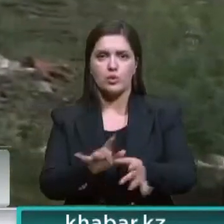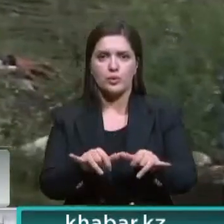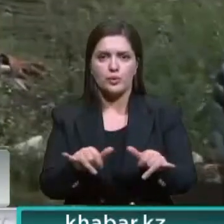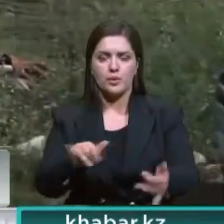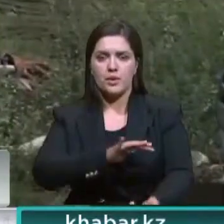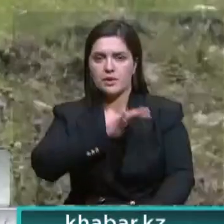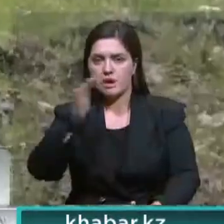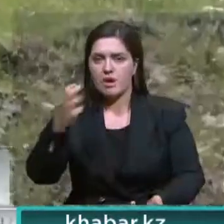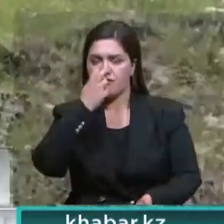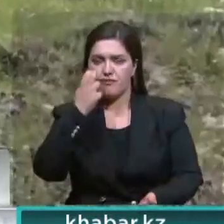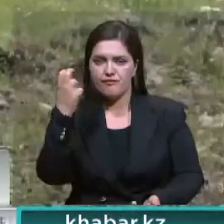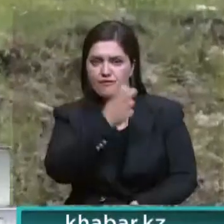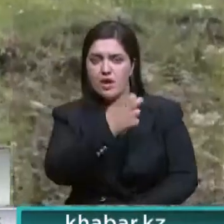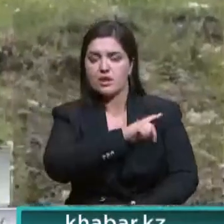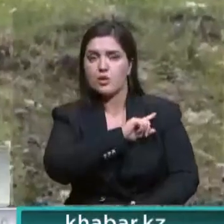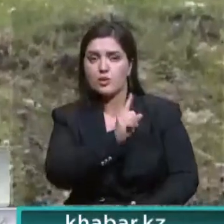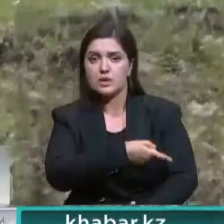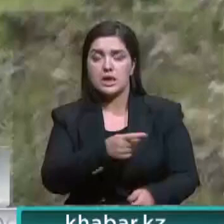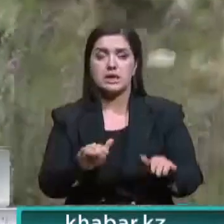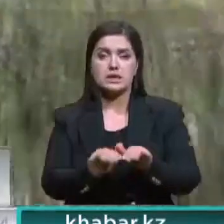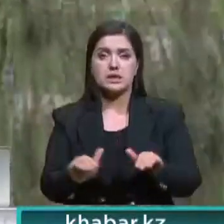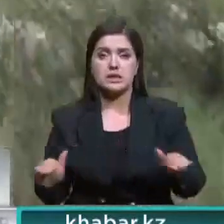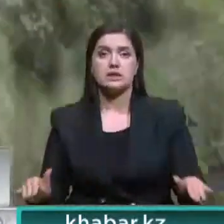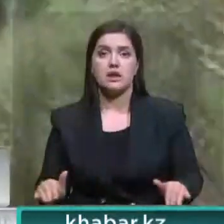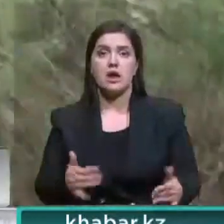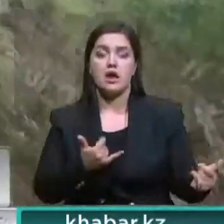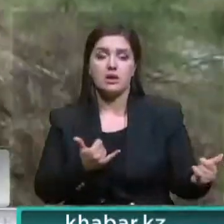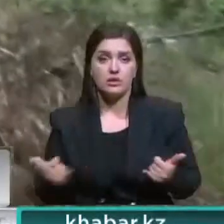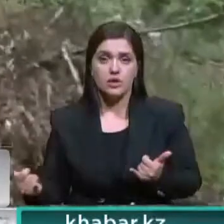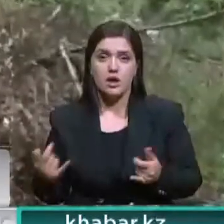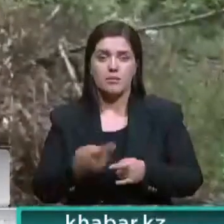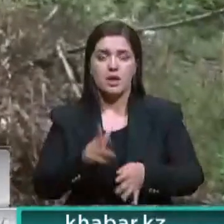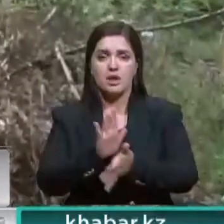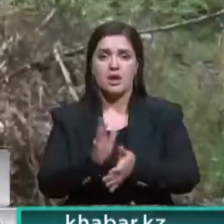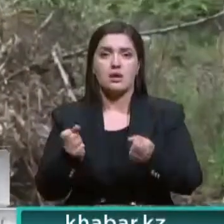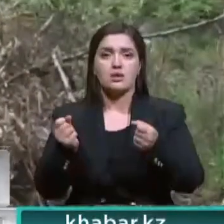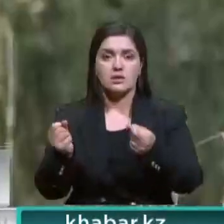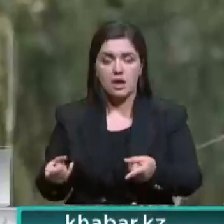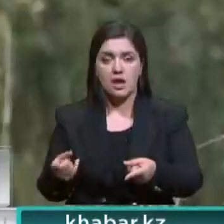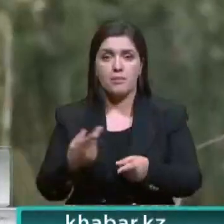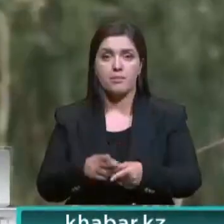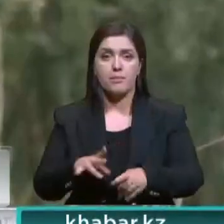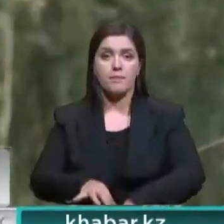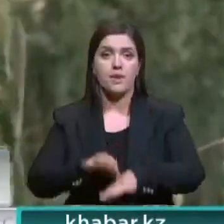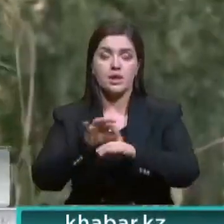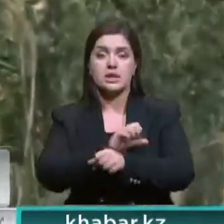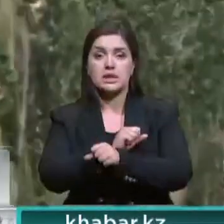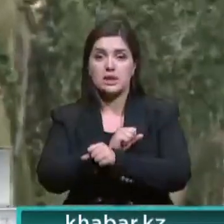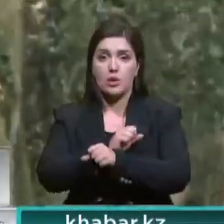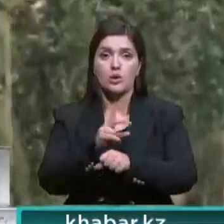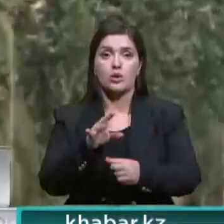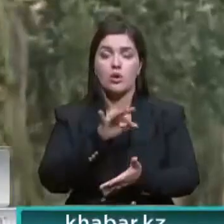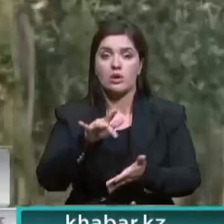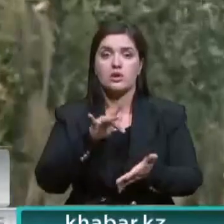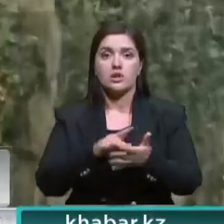а неприятный запах усиливается. Для детворы организованная руками местных жителей стихийная свалка стала местом проведения досуга. Но некоторые